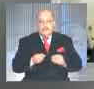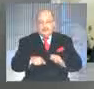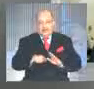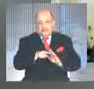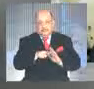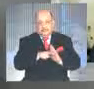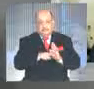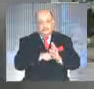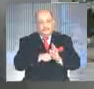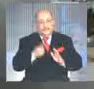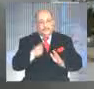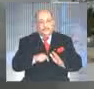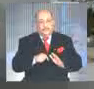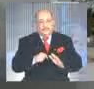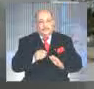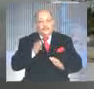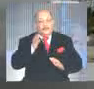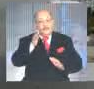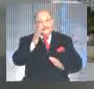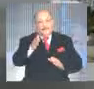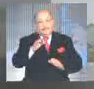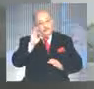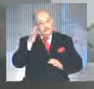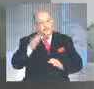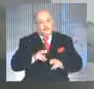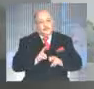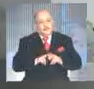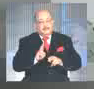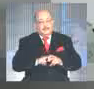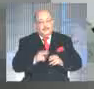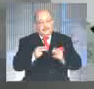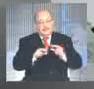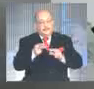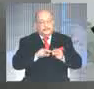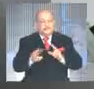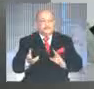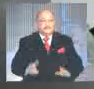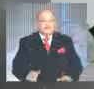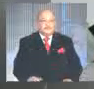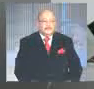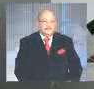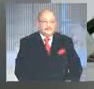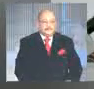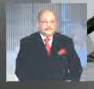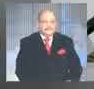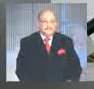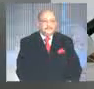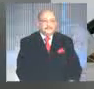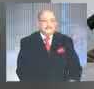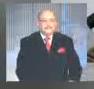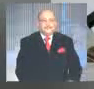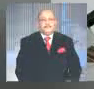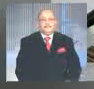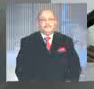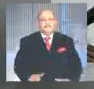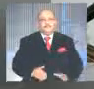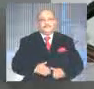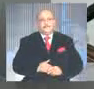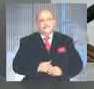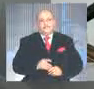وتصدير انتاج الكهرباء عن طريق الطاقات المتجدده. القانون هذا كان نقول قانون جديد، هو